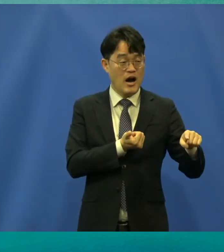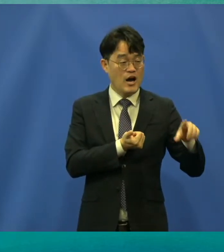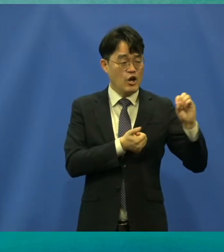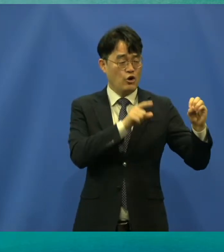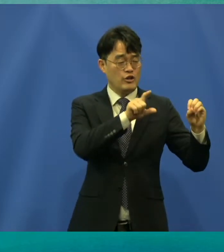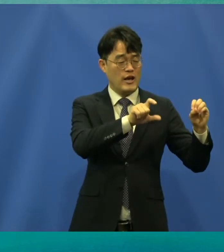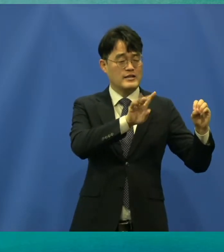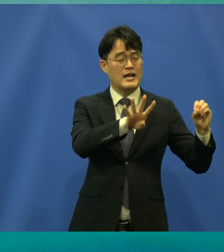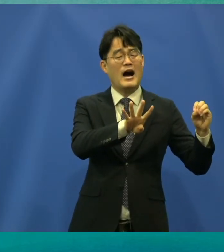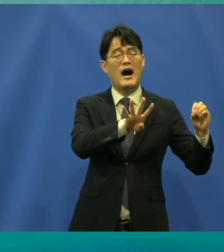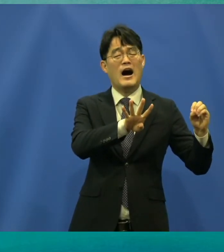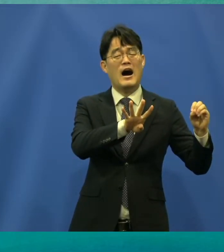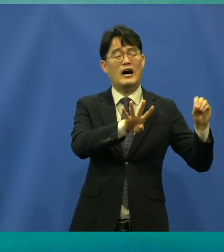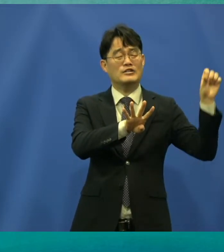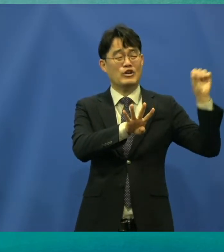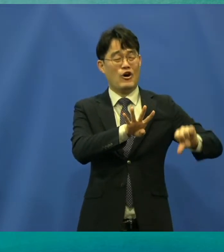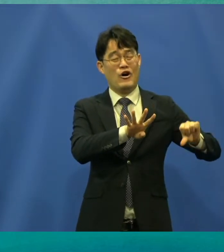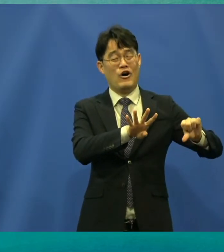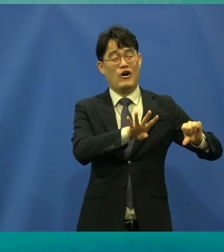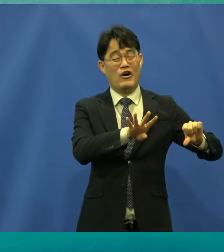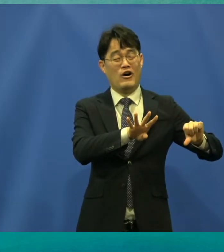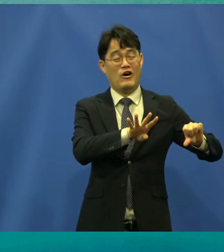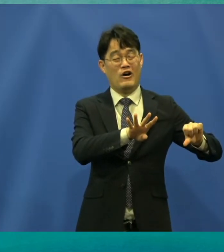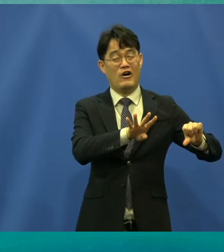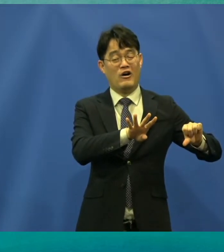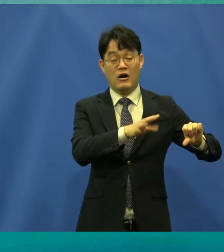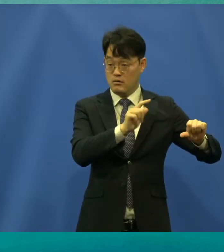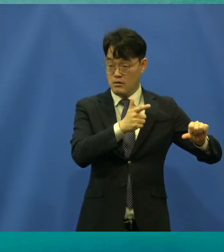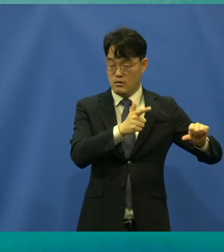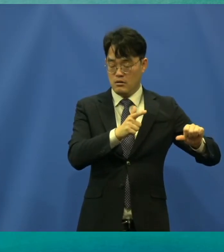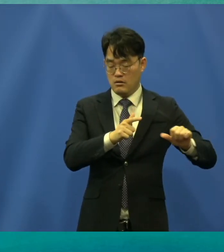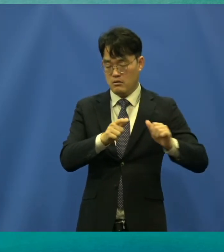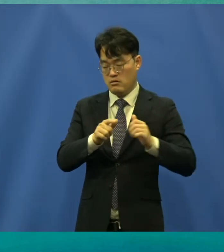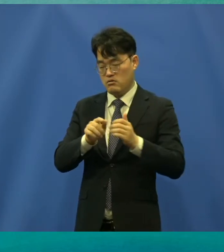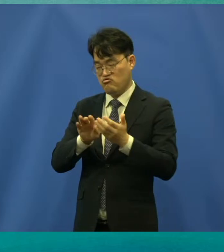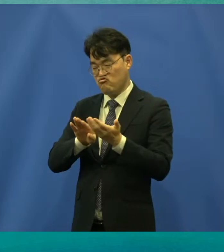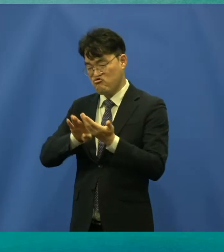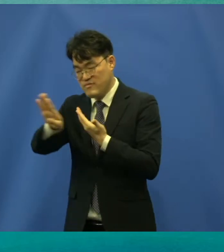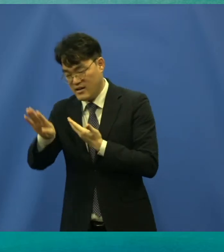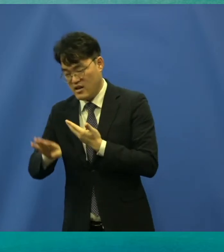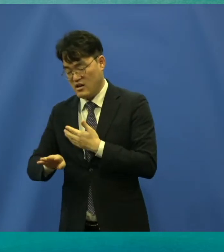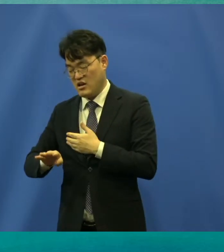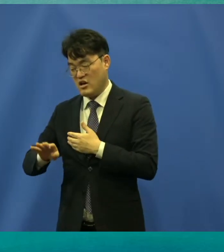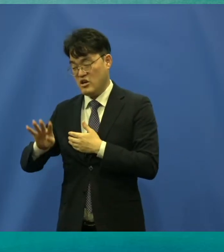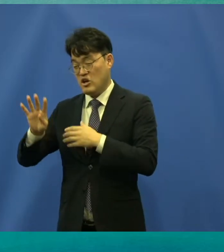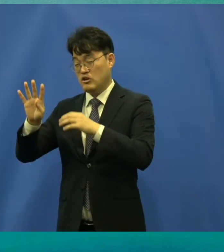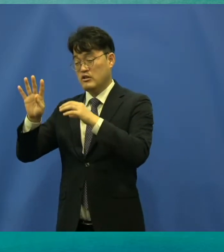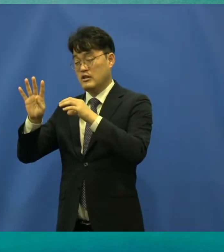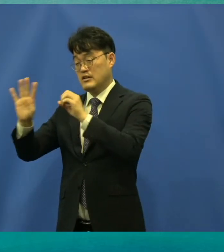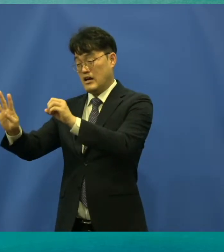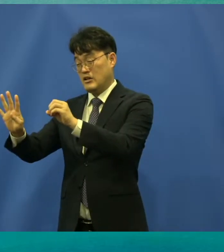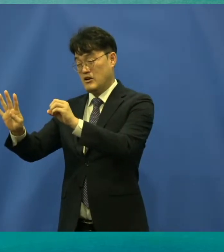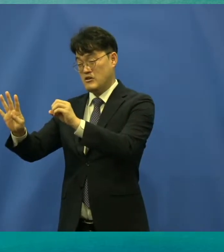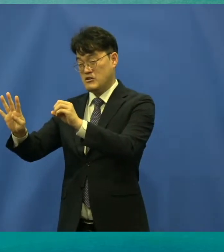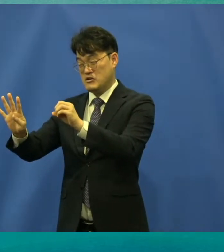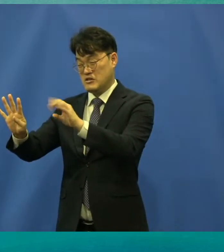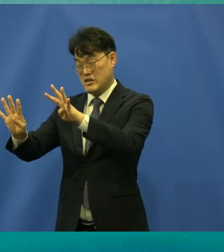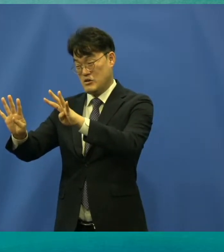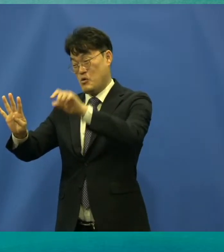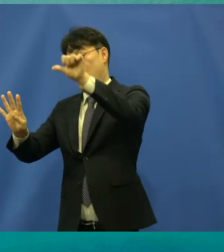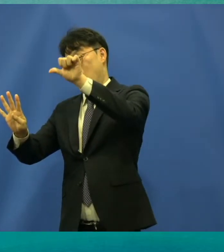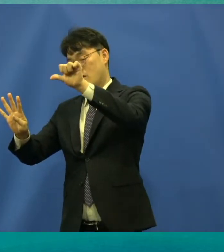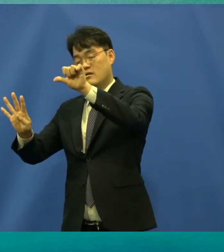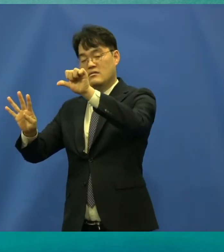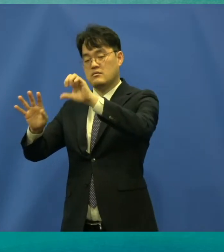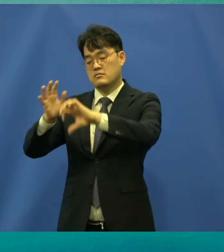끝날 때까지 끝난 것은 아닙니다. 오늘 지금 주어진 시간을 귀중히 여기고 이 다시